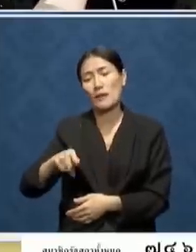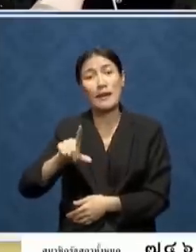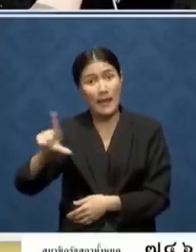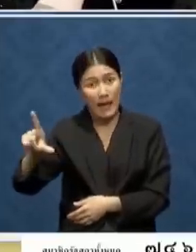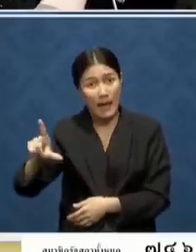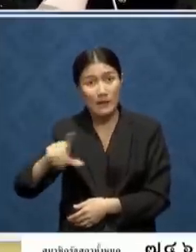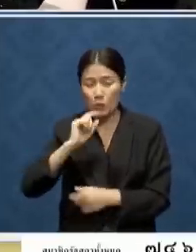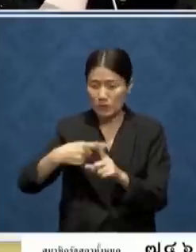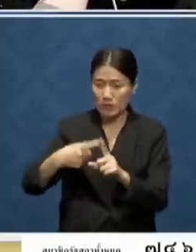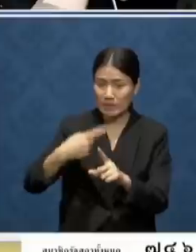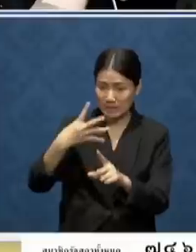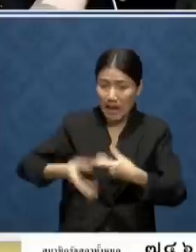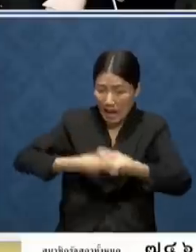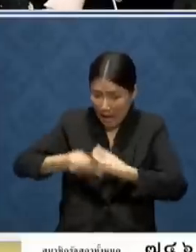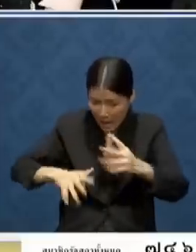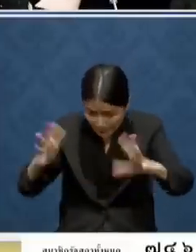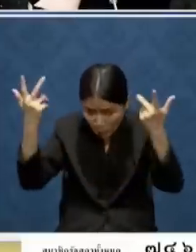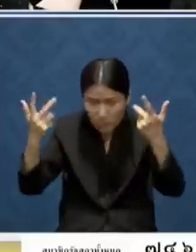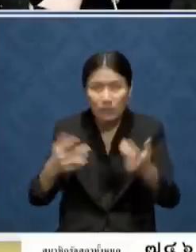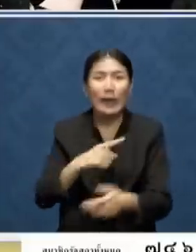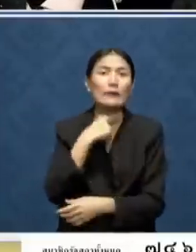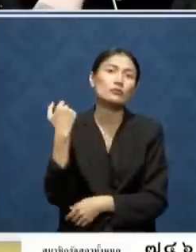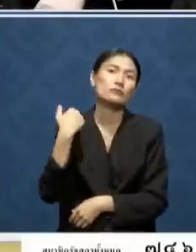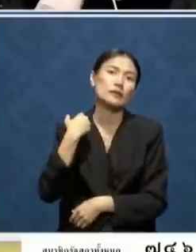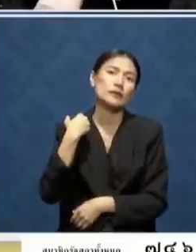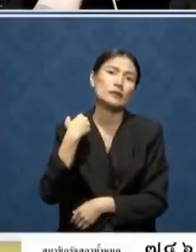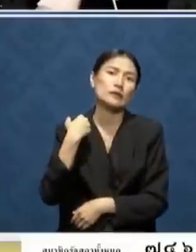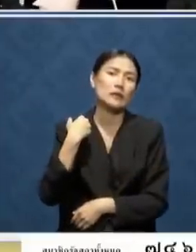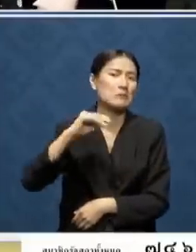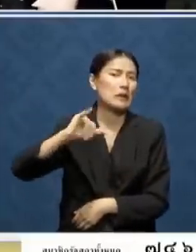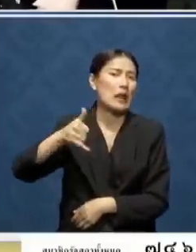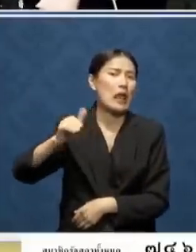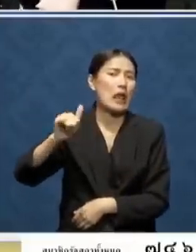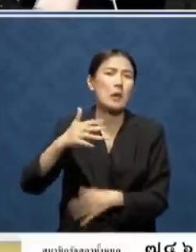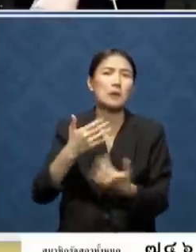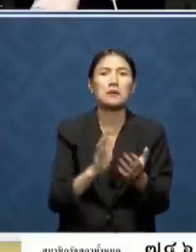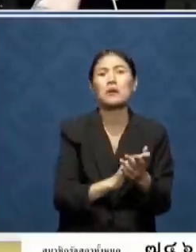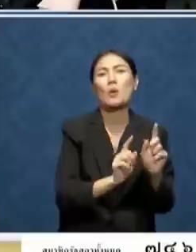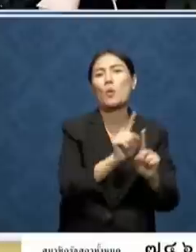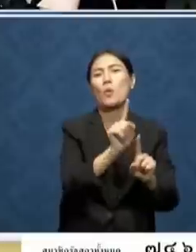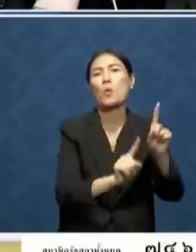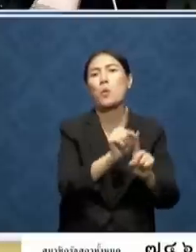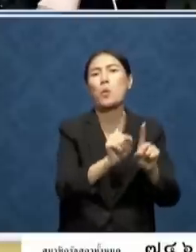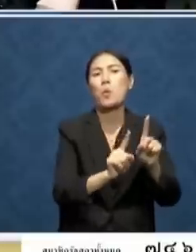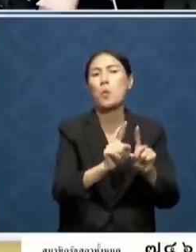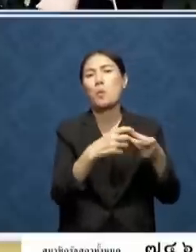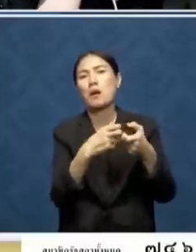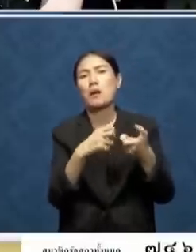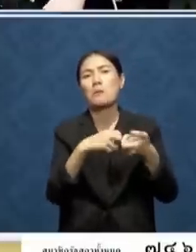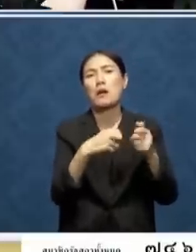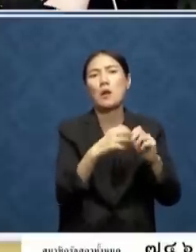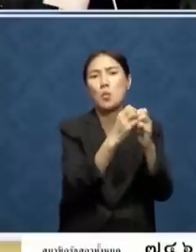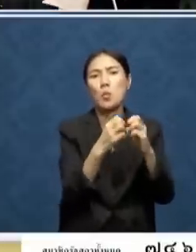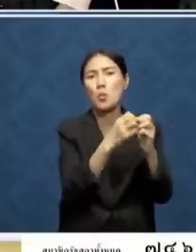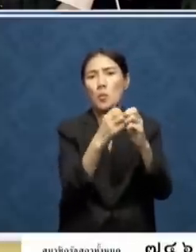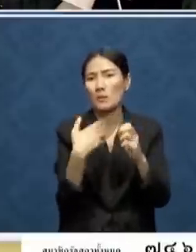ขายให้หมดภายใน 4เดือนเนี่ยก็เสี่ยงจะขาดทุนนะคะแล้วก็อาจจะทำให้ตลาดหลักทรัพย์ผันผวนนะคะท่านต้องลองปรึกษานักลงทุนใน